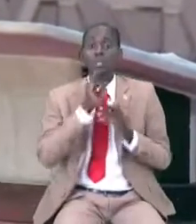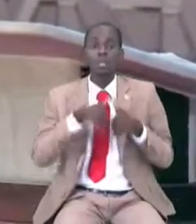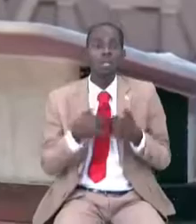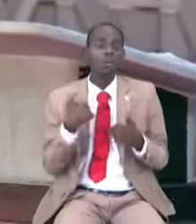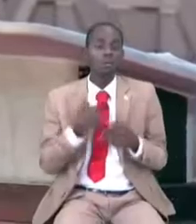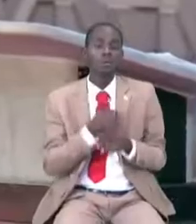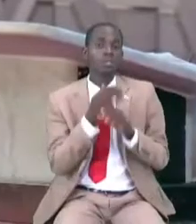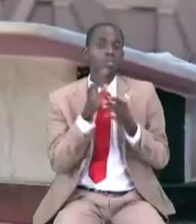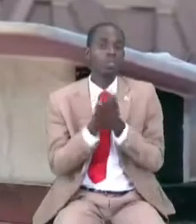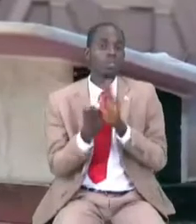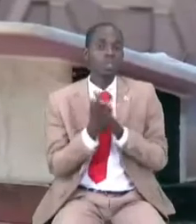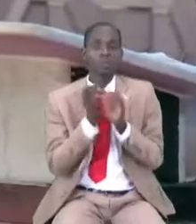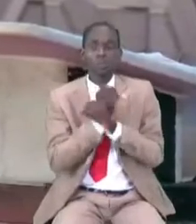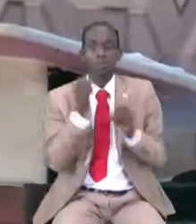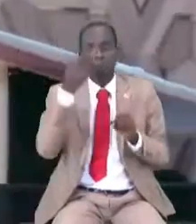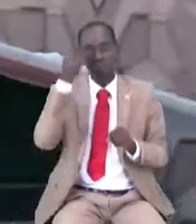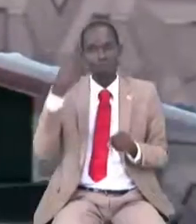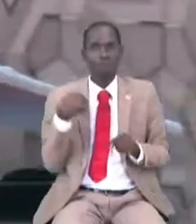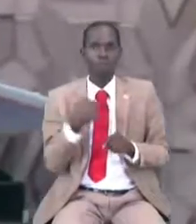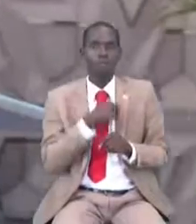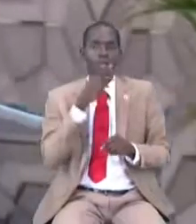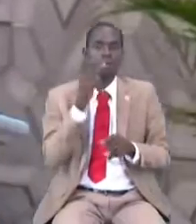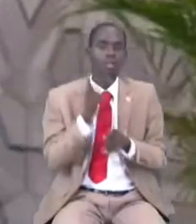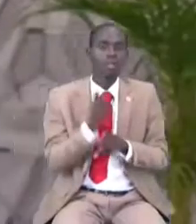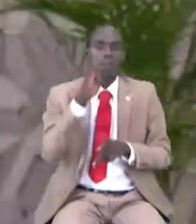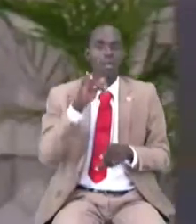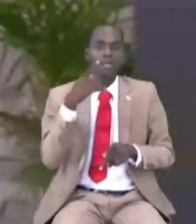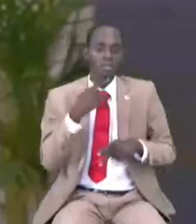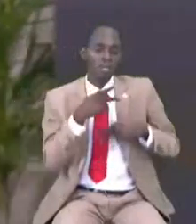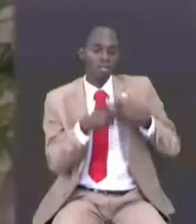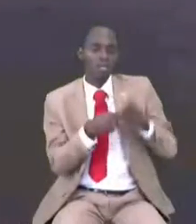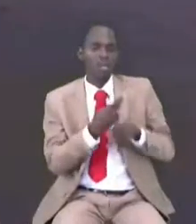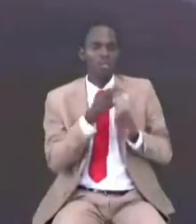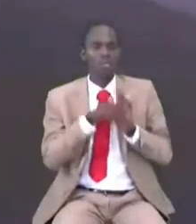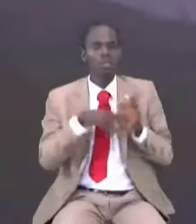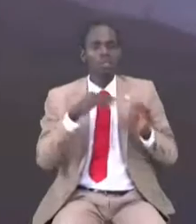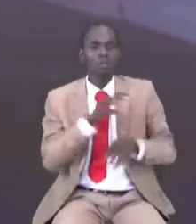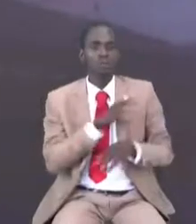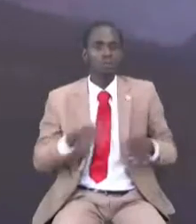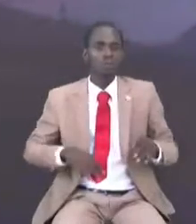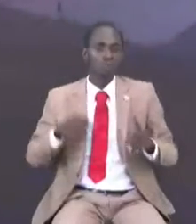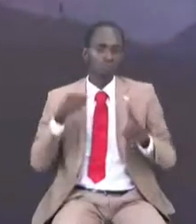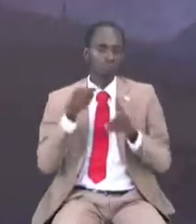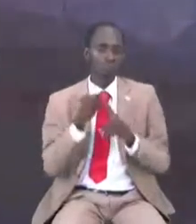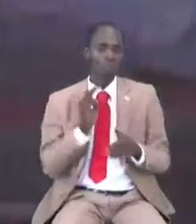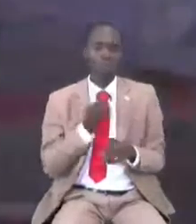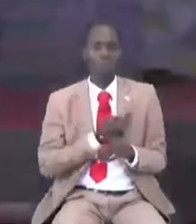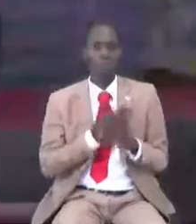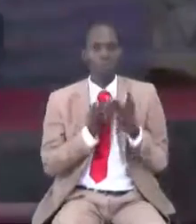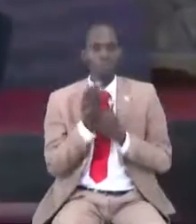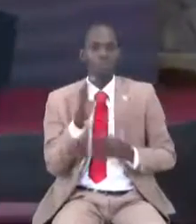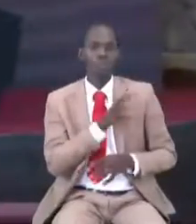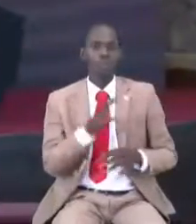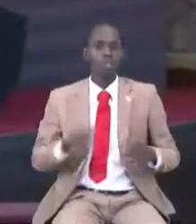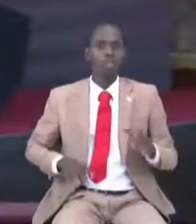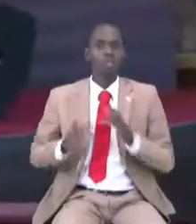sa douceur envers nous en Jésus-Christ. Et puis, nous connaissons ce verset